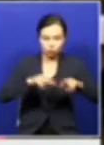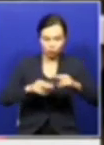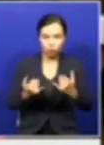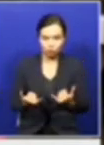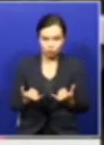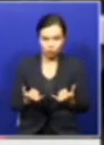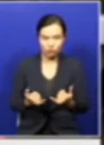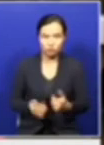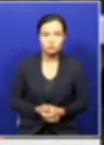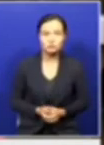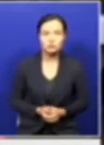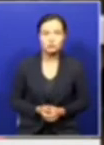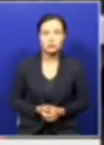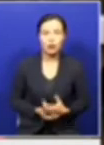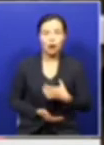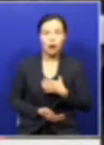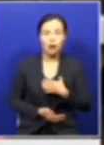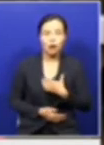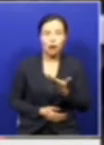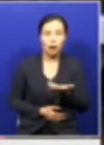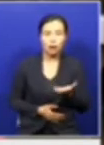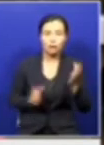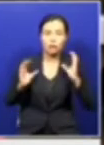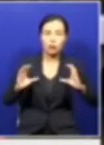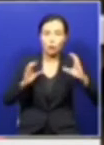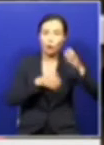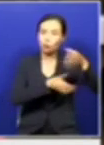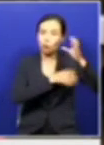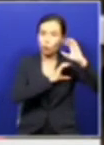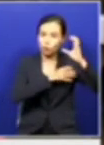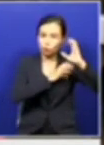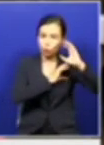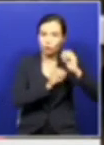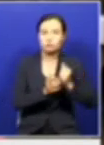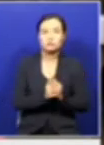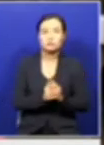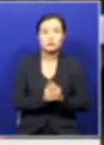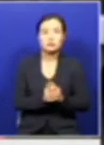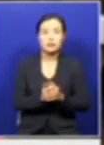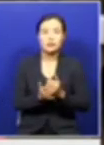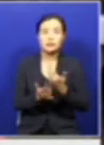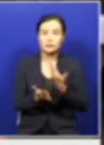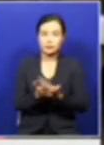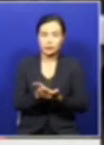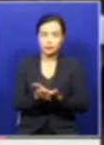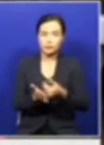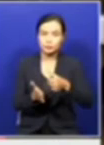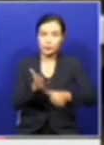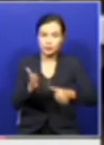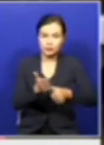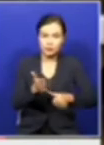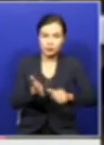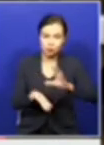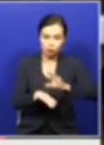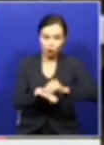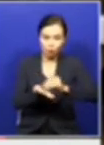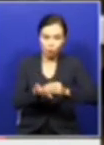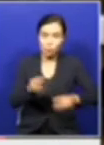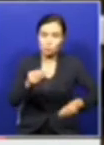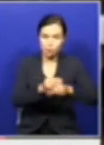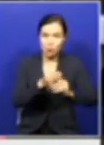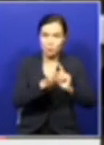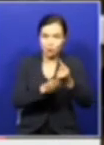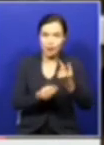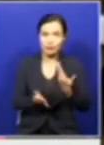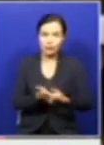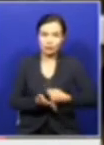ก็อยากให้รัฐบาลนั้นได้ทบทวนในเรื่องของการจัดเก็บ ในเรื่องของการขยายฐานภาษีที่จะต้องเสียภ